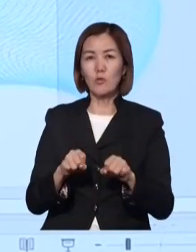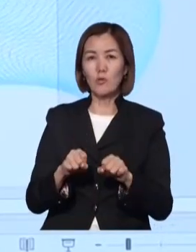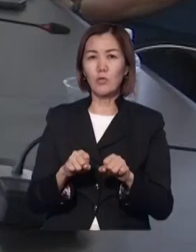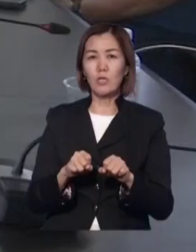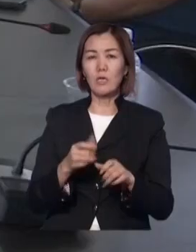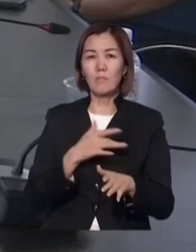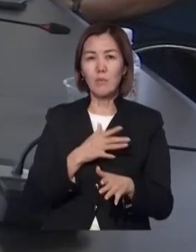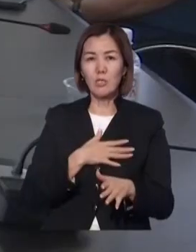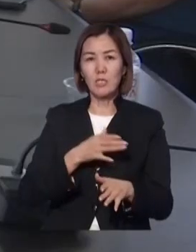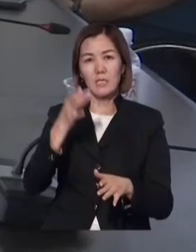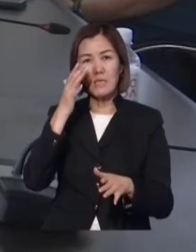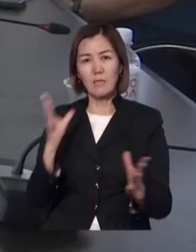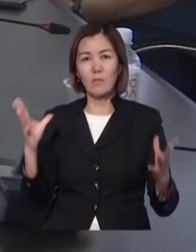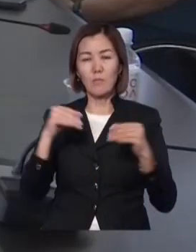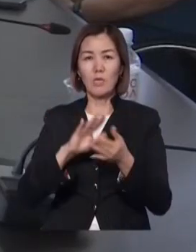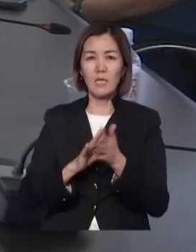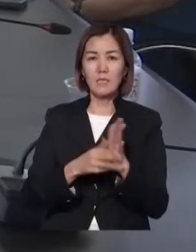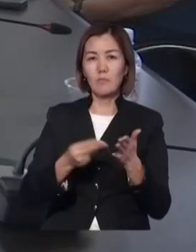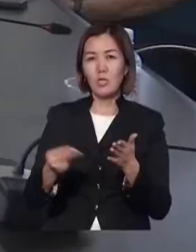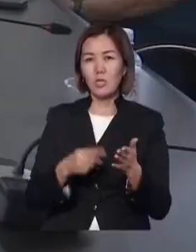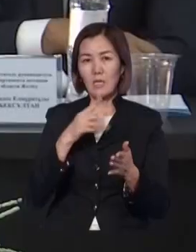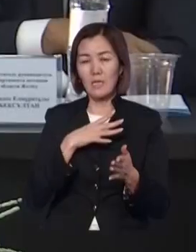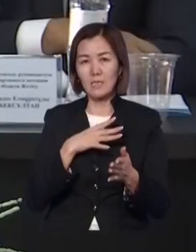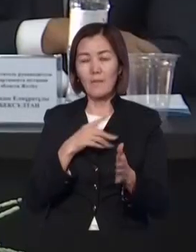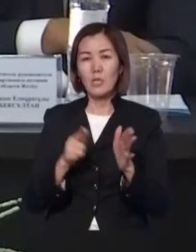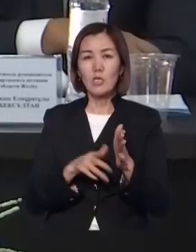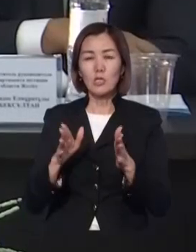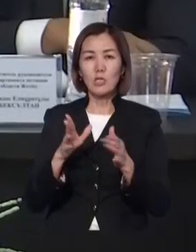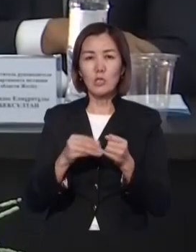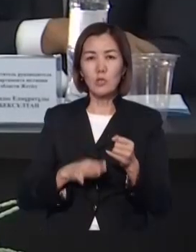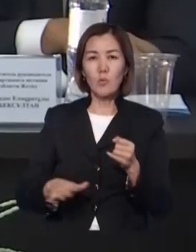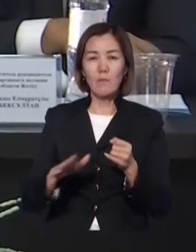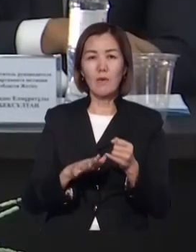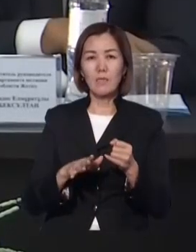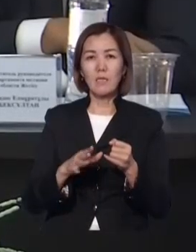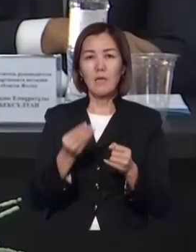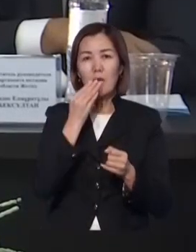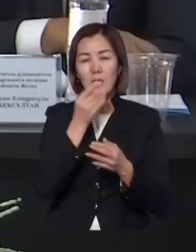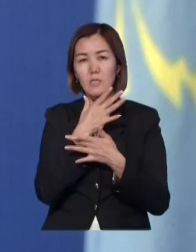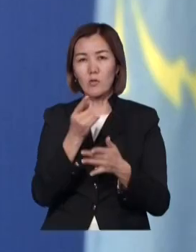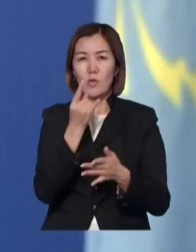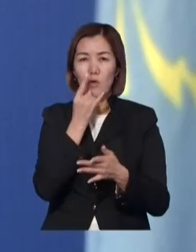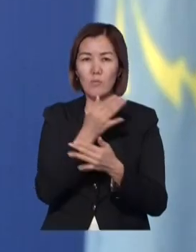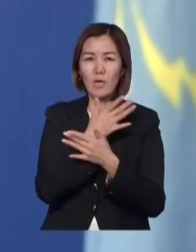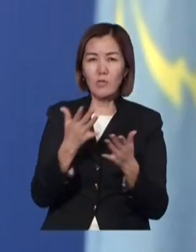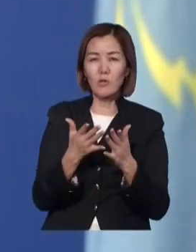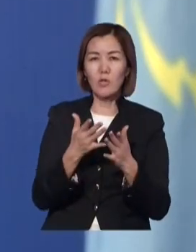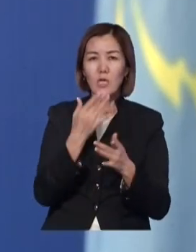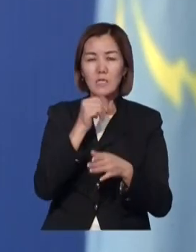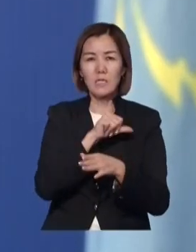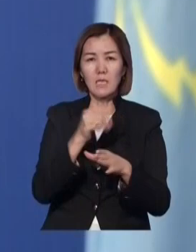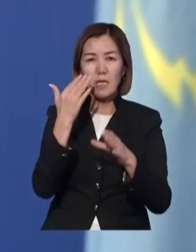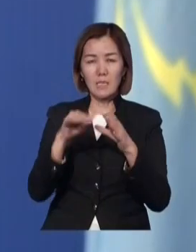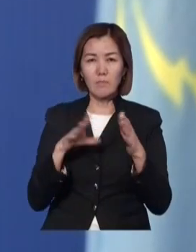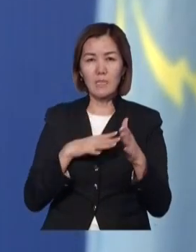меншіктік ұйымымен келісімшарт жасалғанын айтты. Жетісу аймағынан азық-түлік, аккумулятор секілді отандық өнімдер сыртқы елдерге экспортталады.